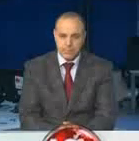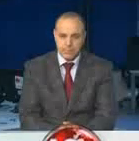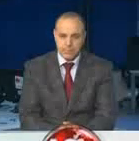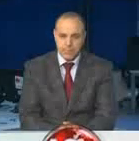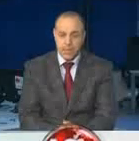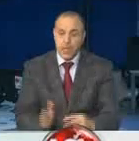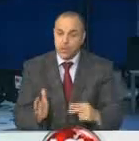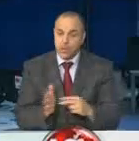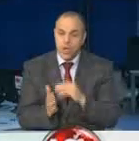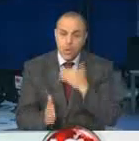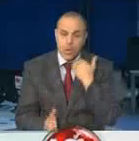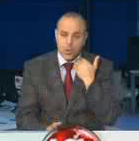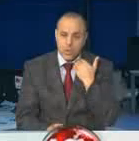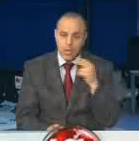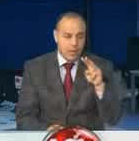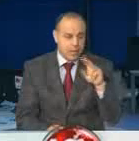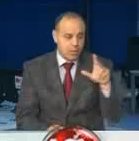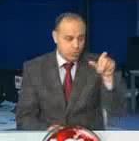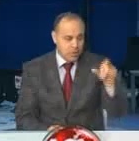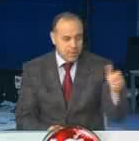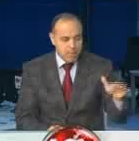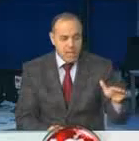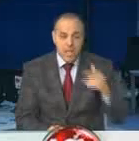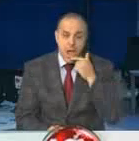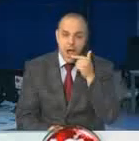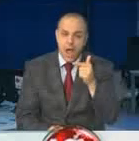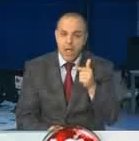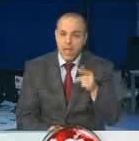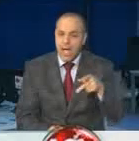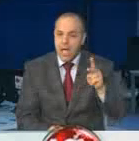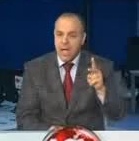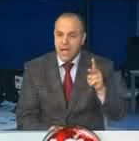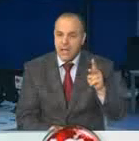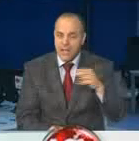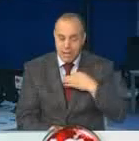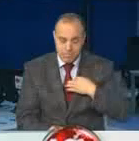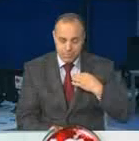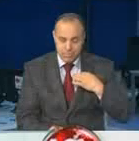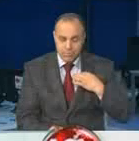في سوريا قتل 25 شخصا على الأقل غالبيتهم من